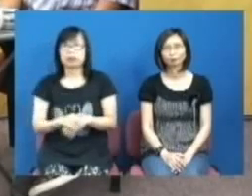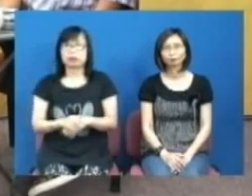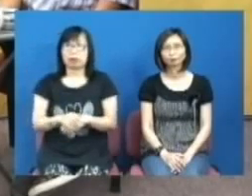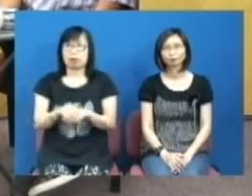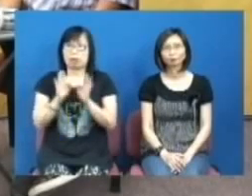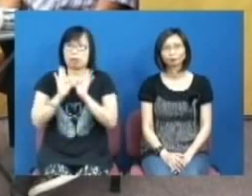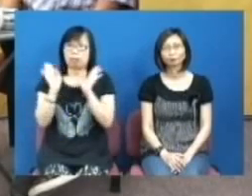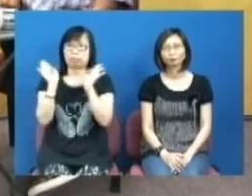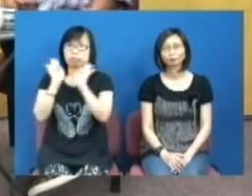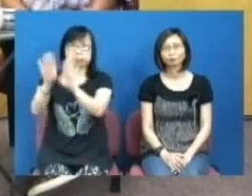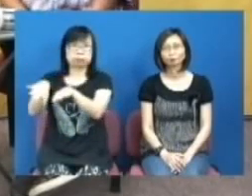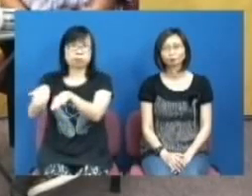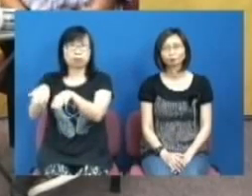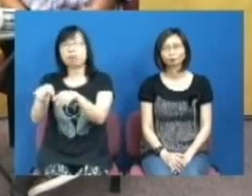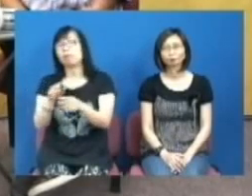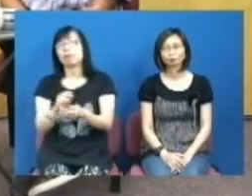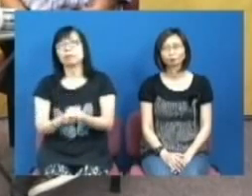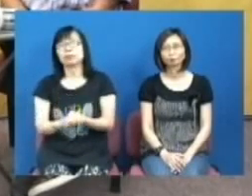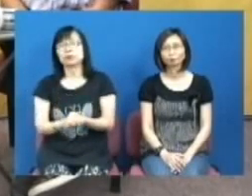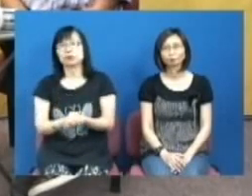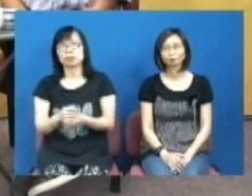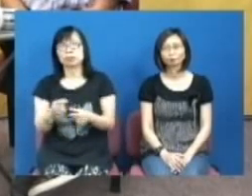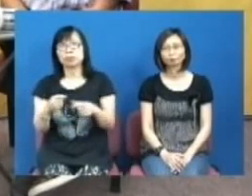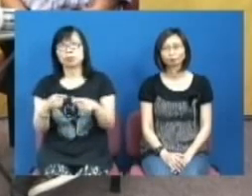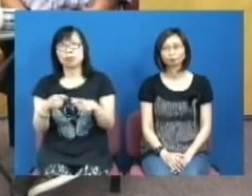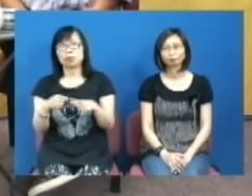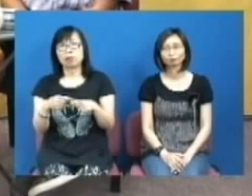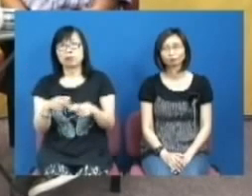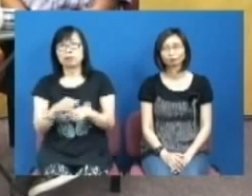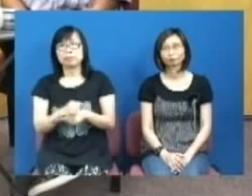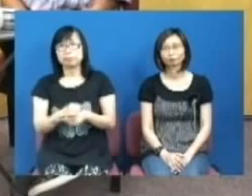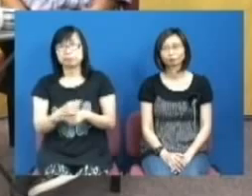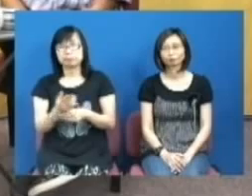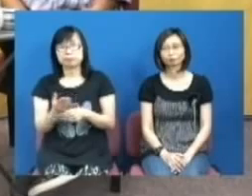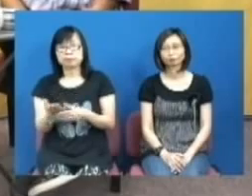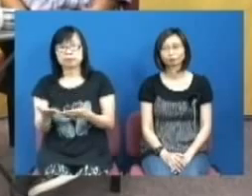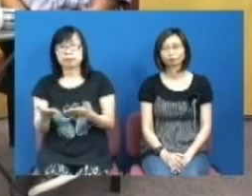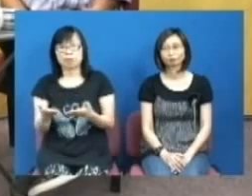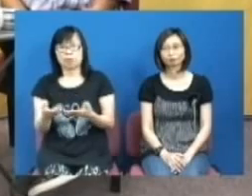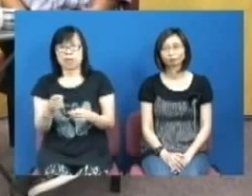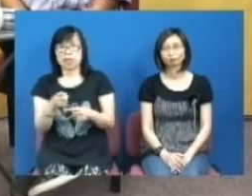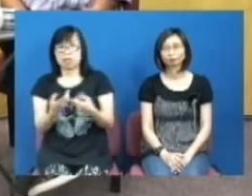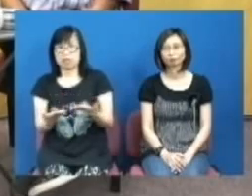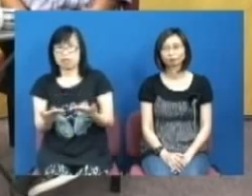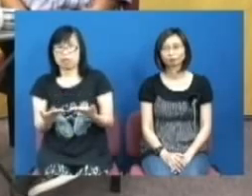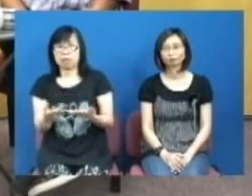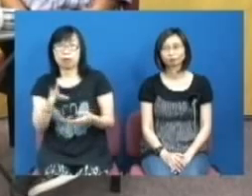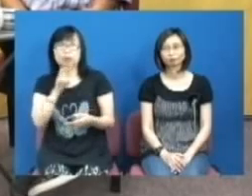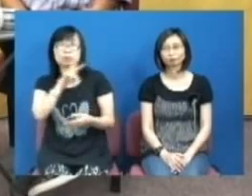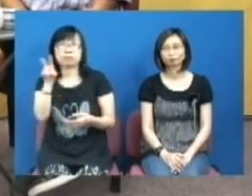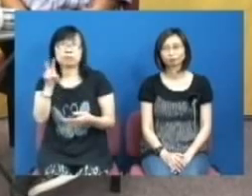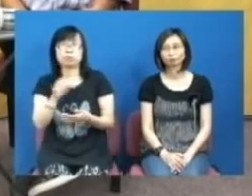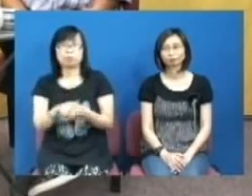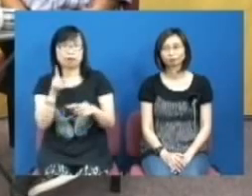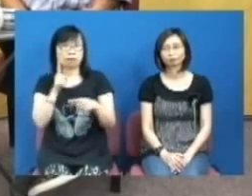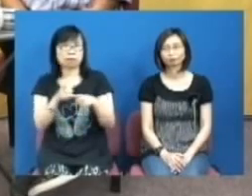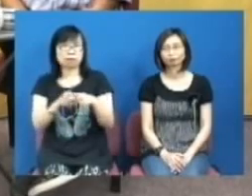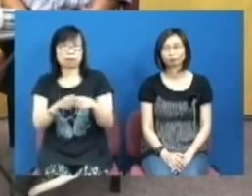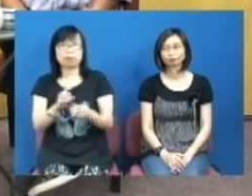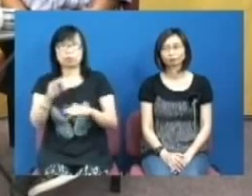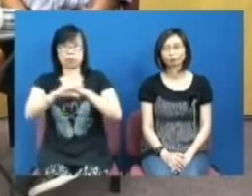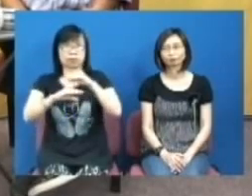應唔應該做嘢？呢個就係非常之不要得嘅行為啦。咁而家好明顯啦，咁就有一個新嘅 proposal， 其實佢